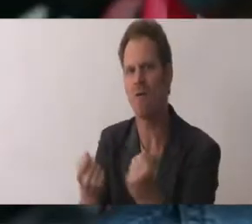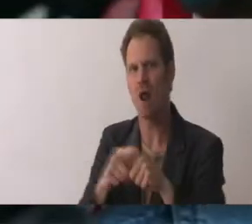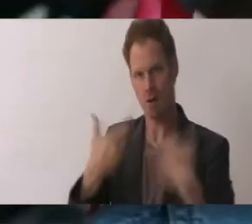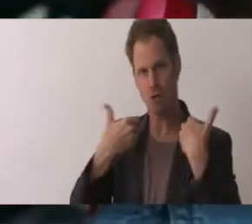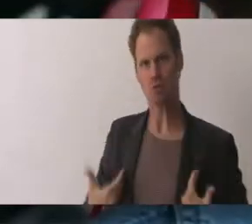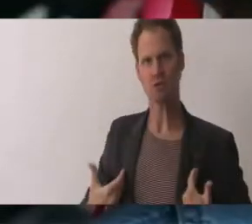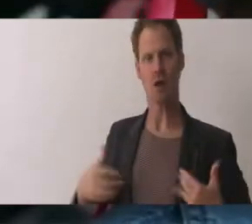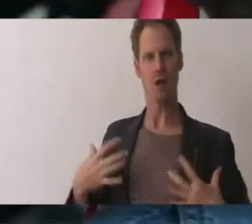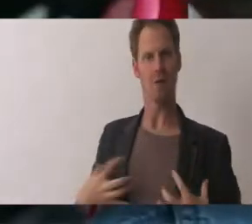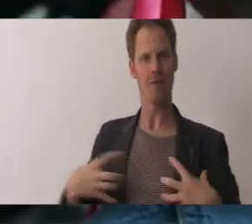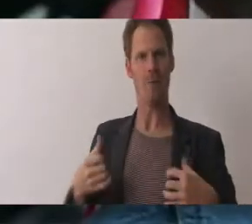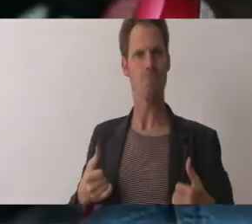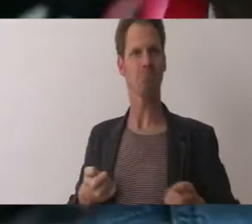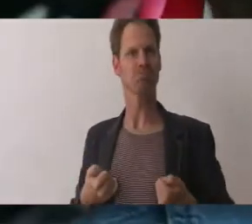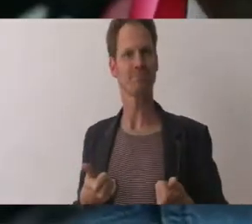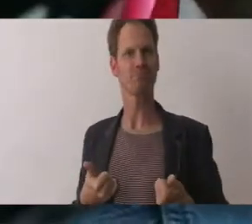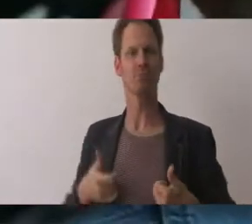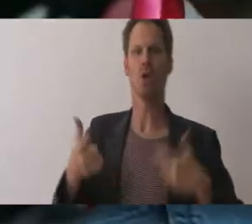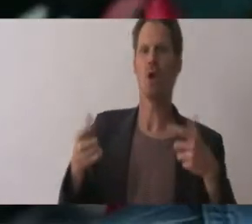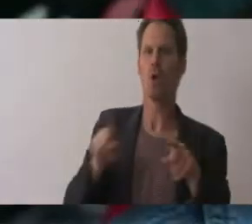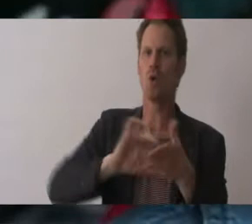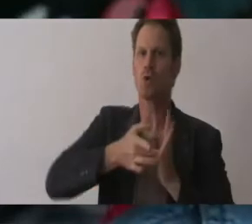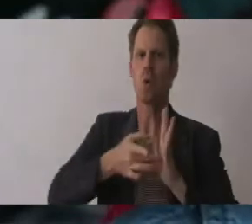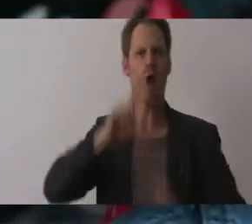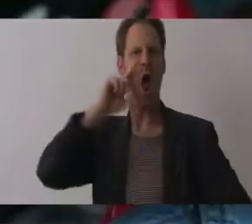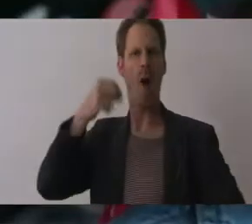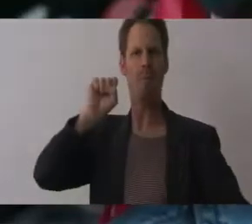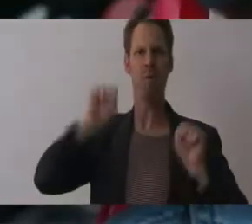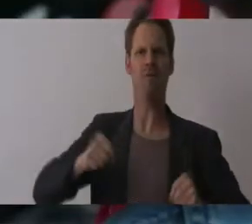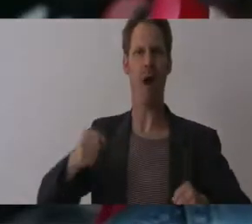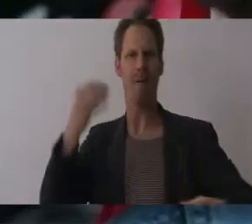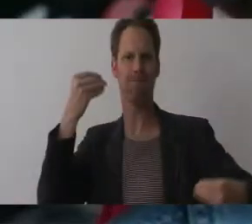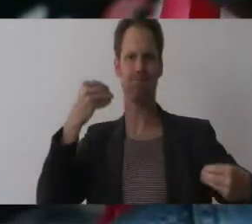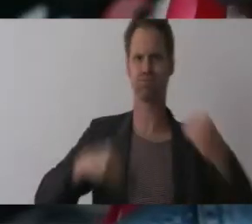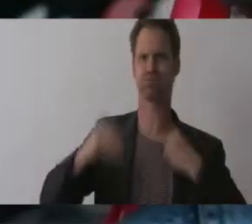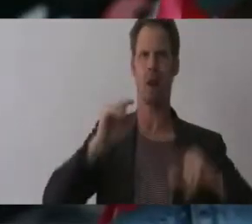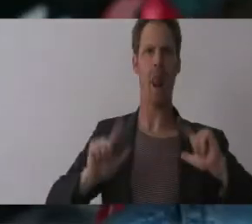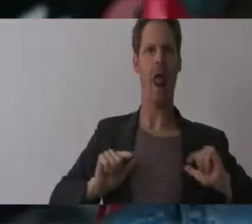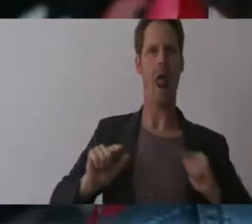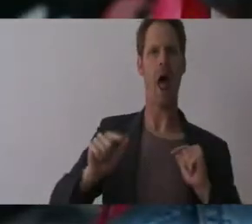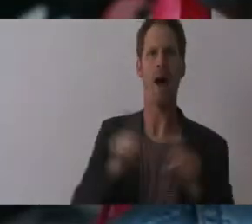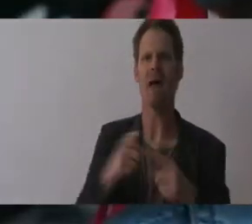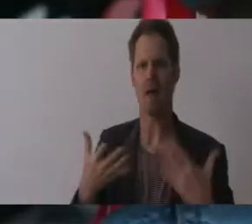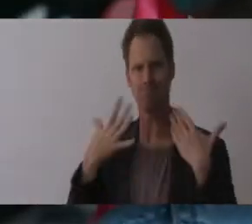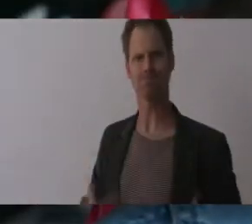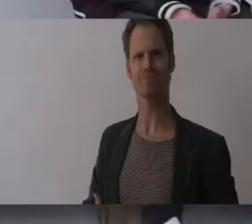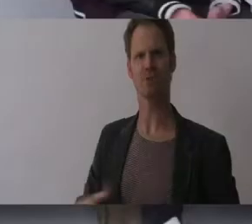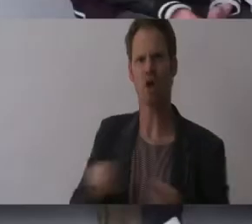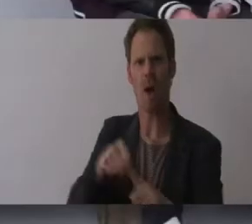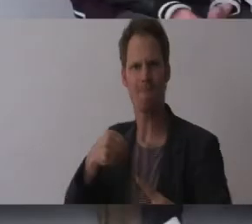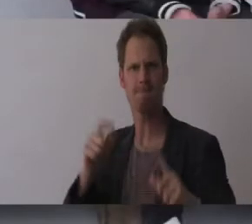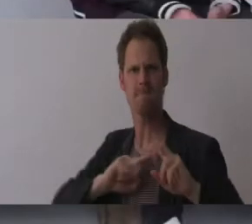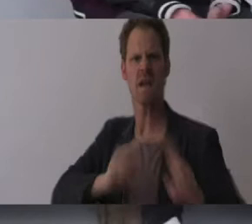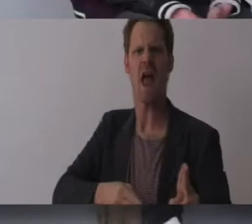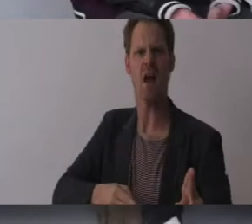voilà, je suis sein nu, vêtie, revêtie de tous les symboles du patriarcat, et pourtant je suis dans une posture vindicative, dans une posture